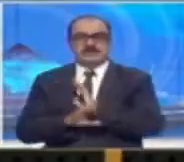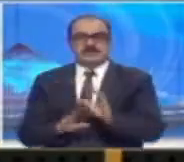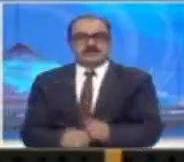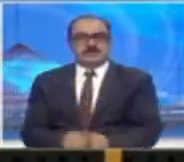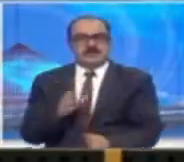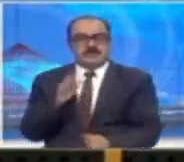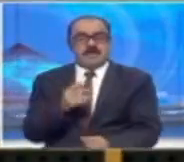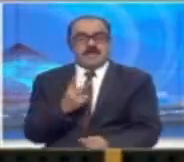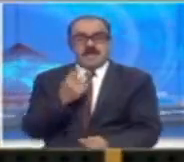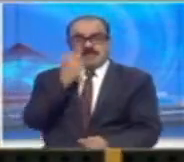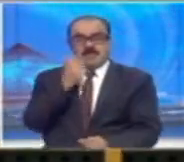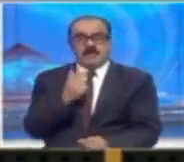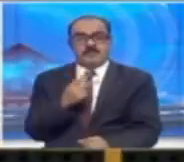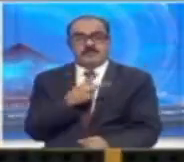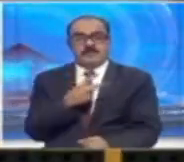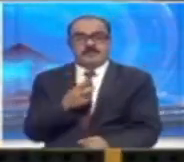من ضبط